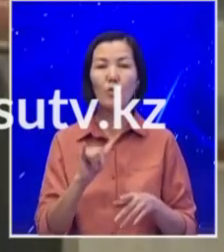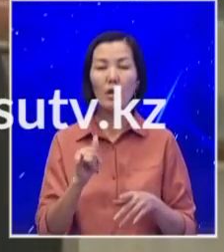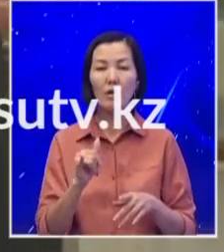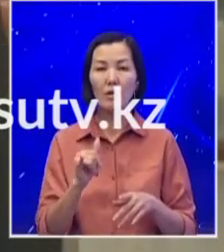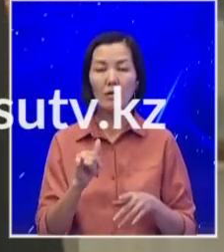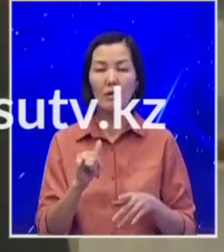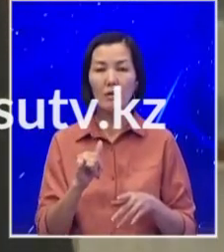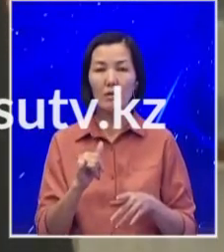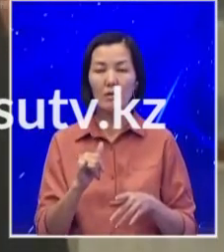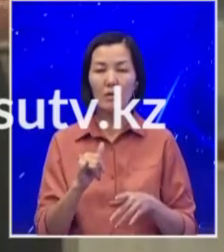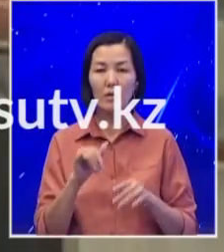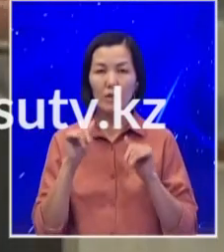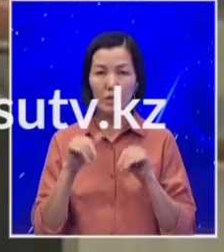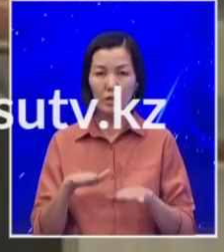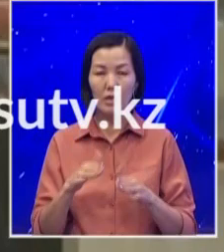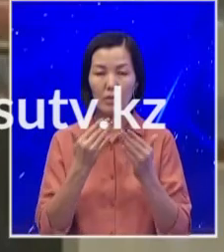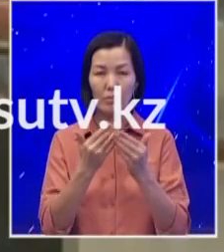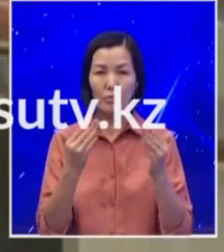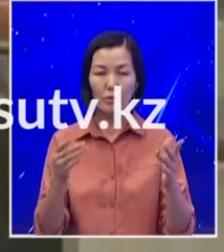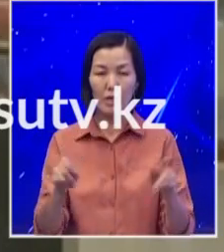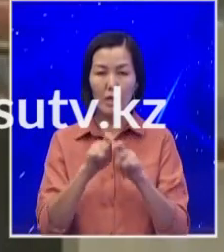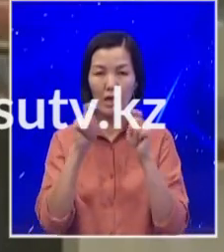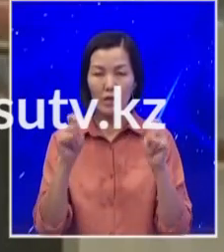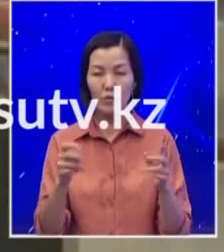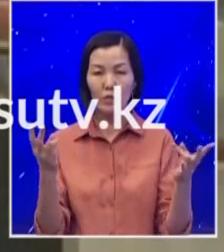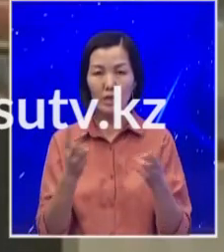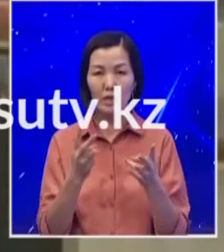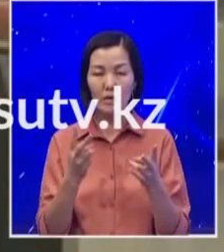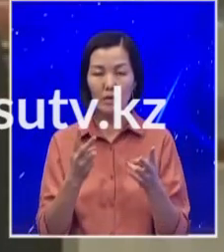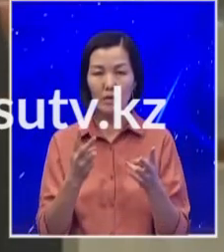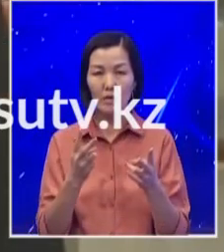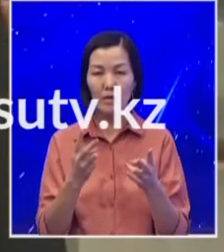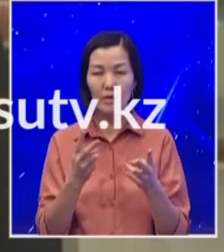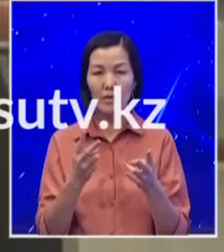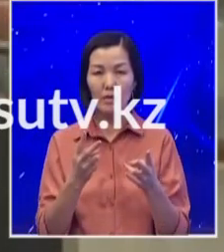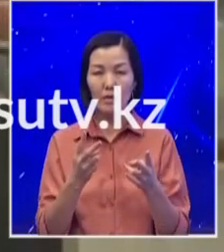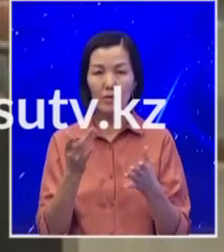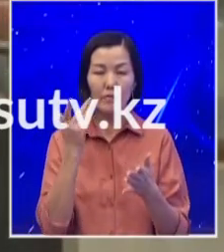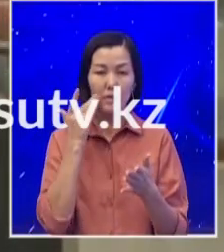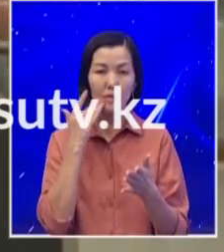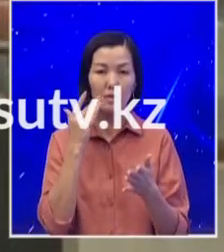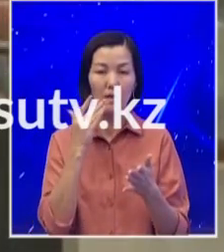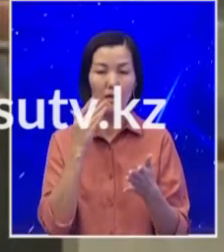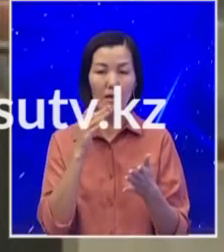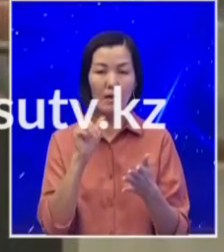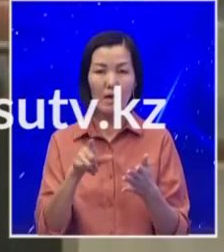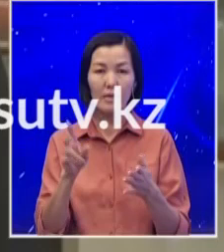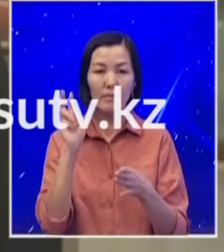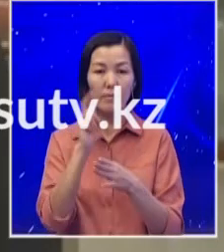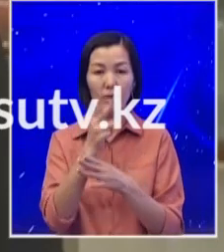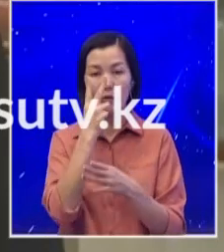деп ойладық. Сонымен осыны галерея ашылып жатыр бүгінгі күні. Осы суреттер енді